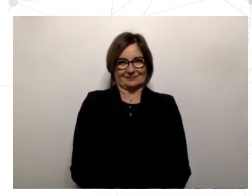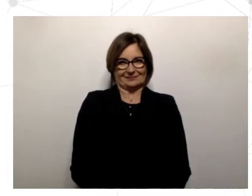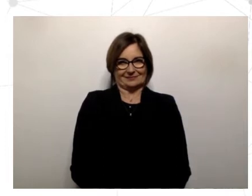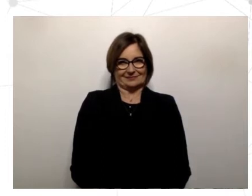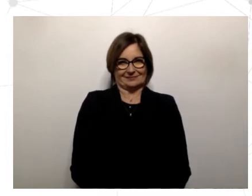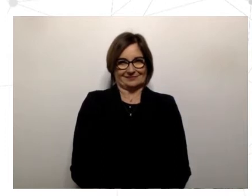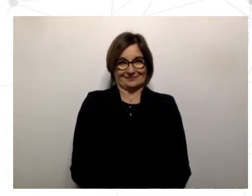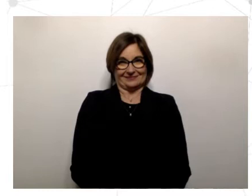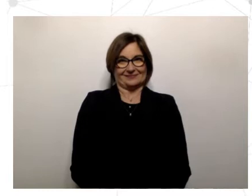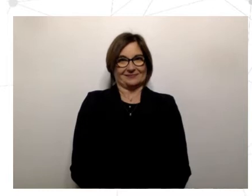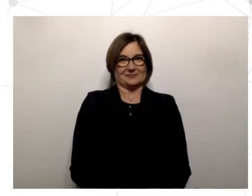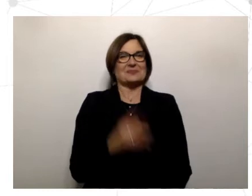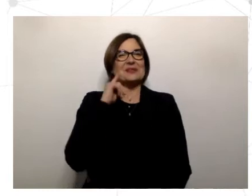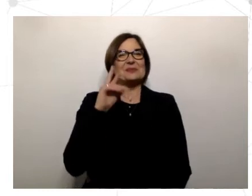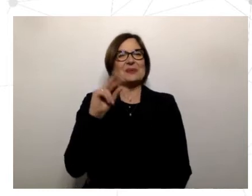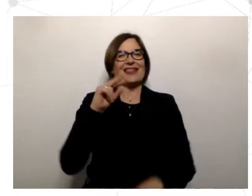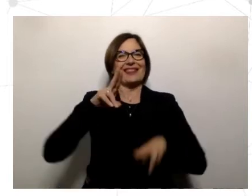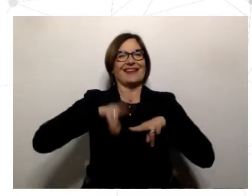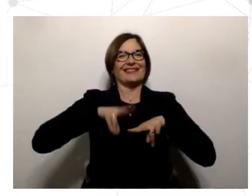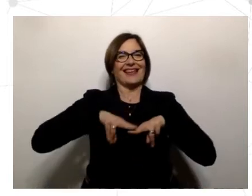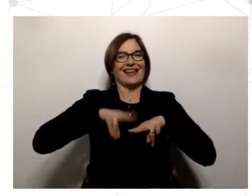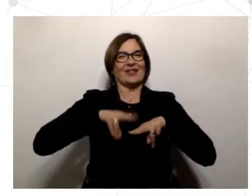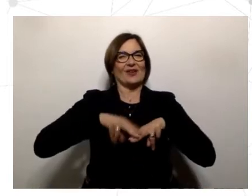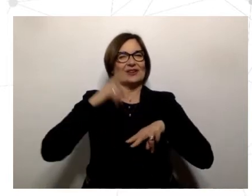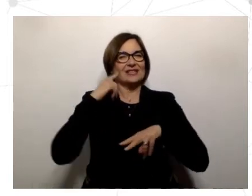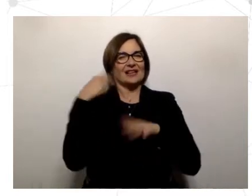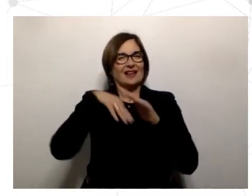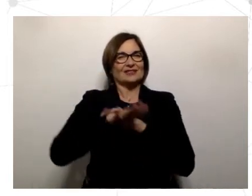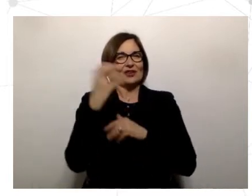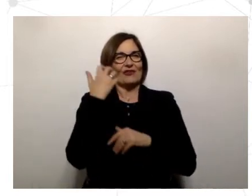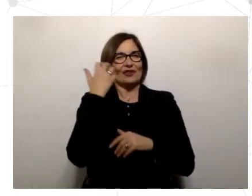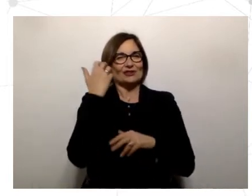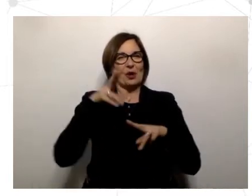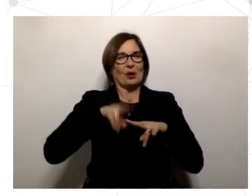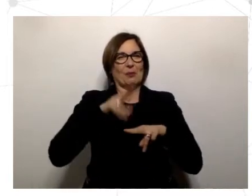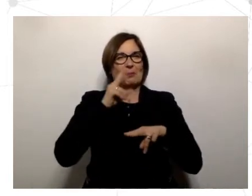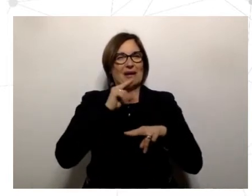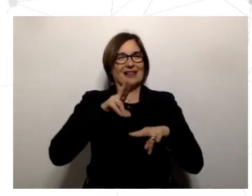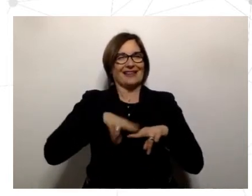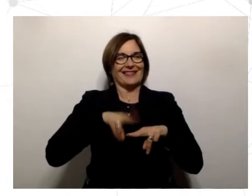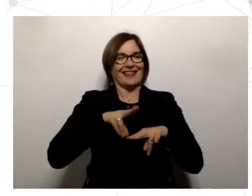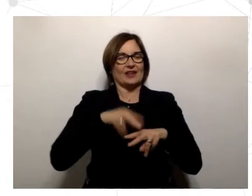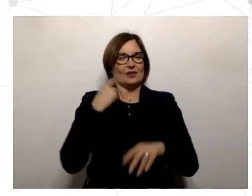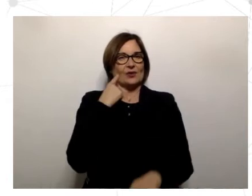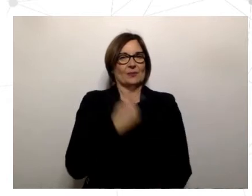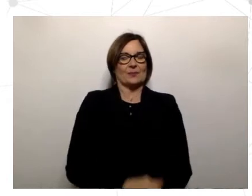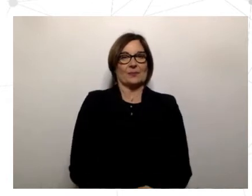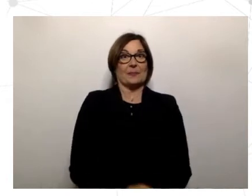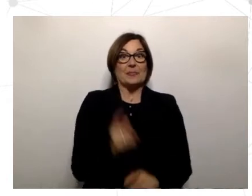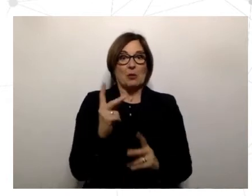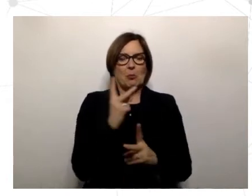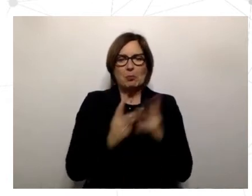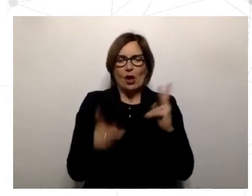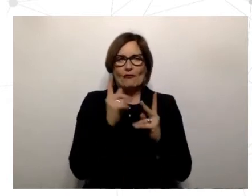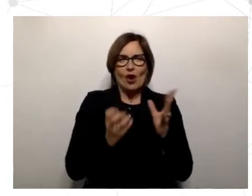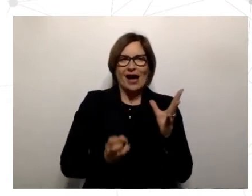So now I'm street preview near the Colosseum in Rome. Let me try that. Sto provando a